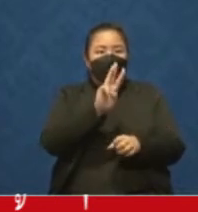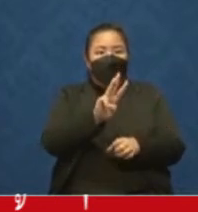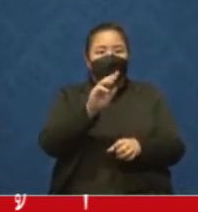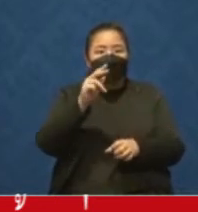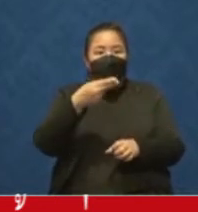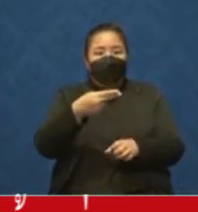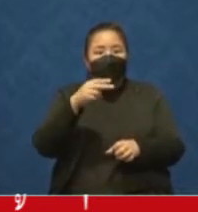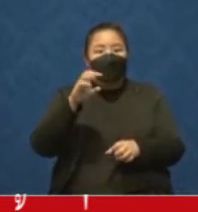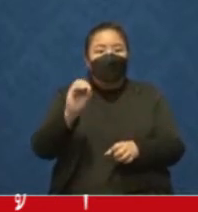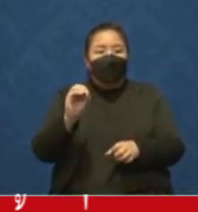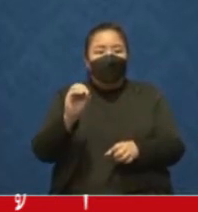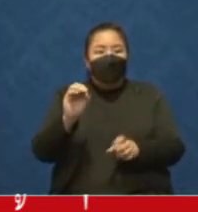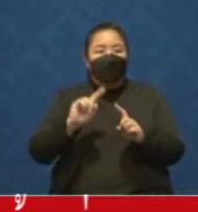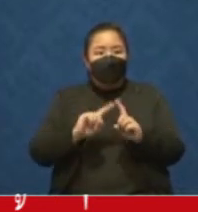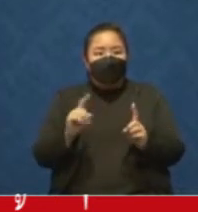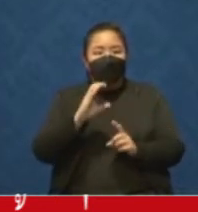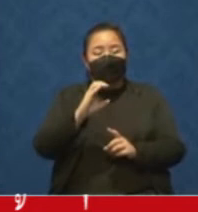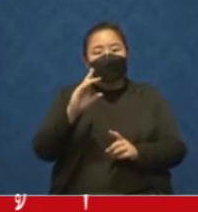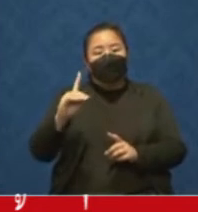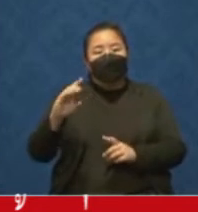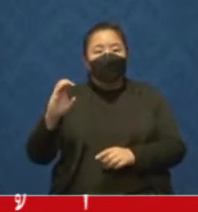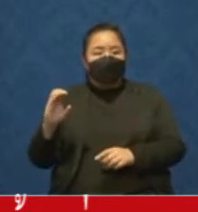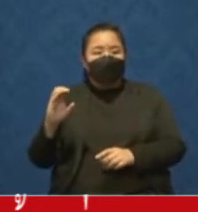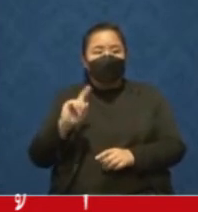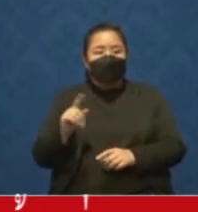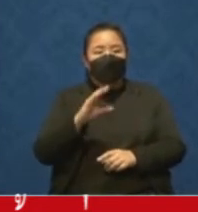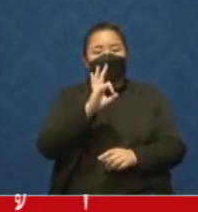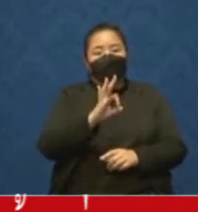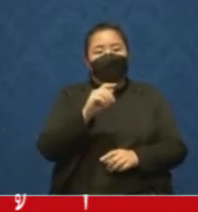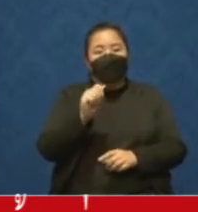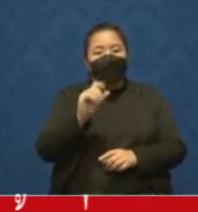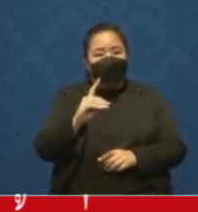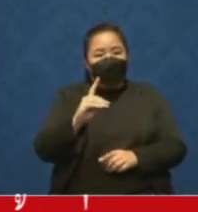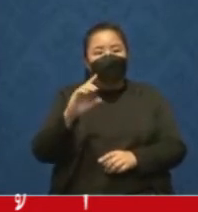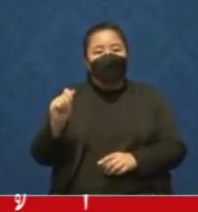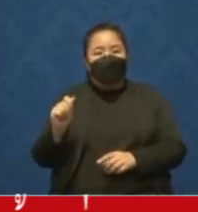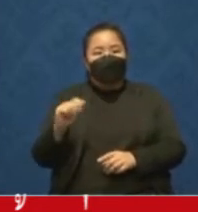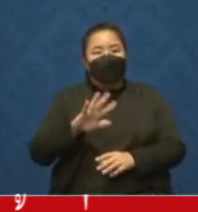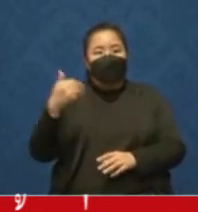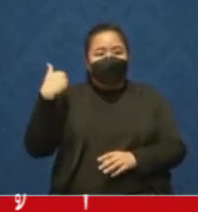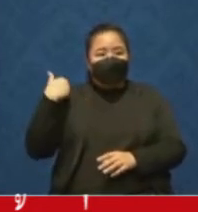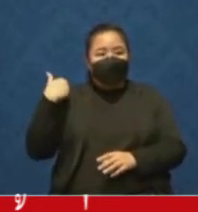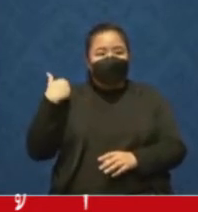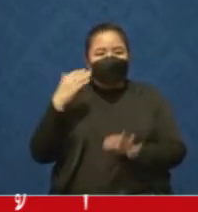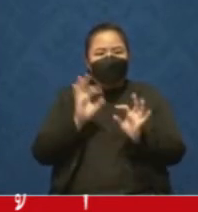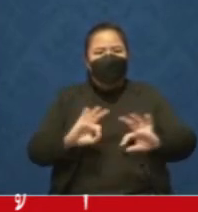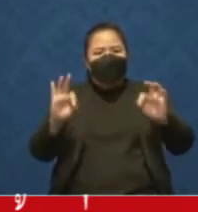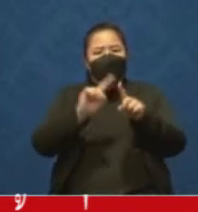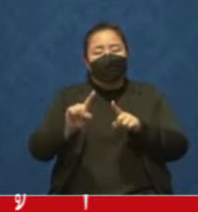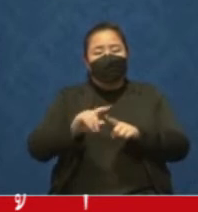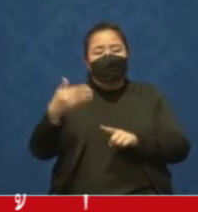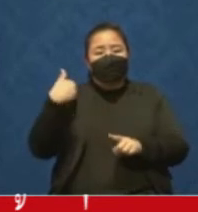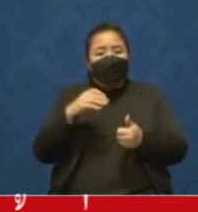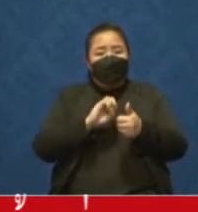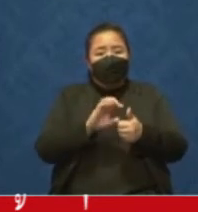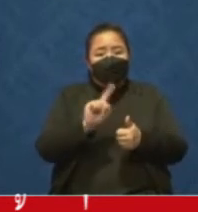คุมโกของสรัสเมริกาองคการอาหารระยารวมถึงองคกรสำคญสำคัญอื่นๆไม่มีองคกรในแนะ